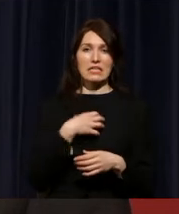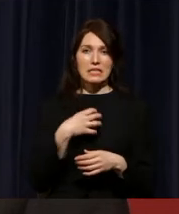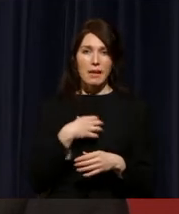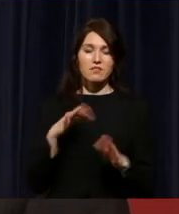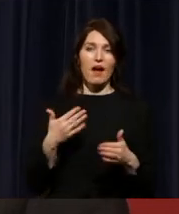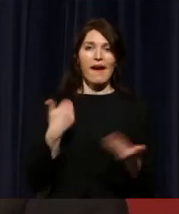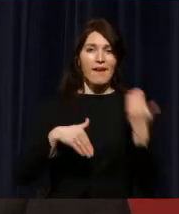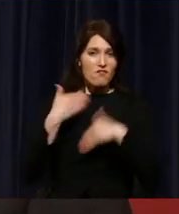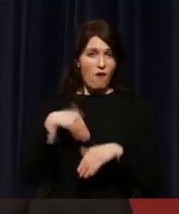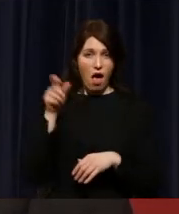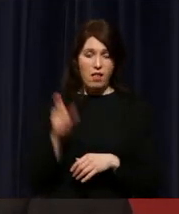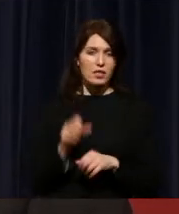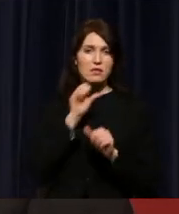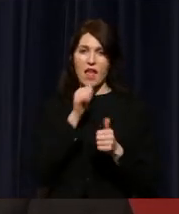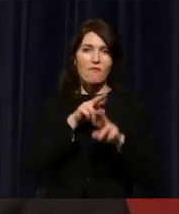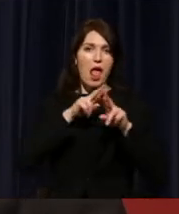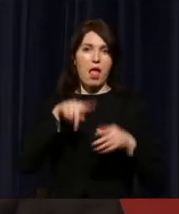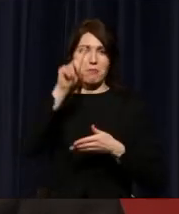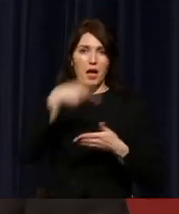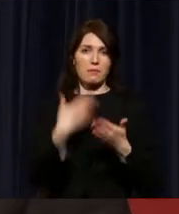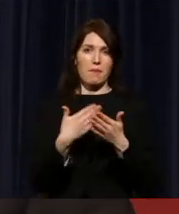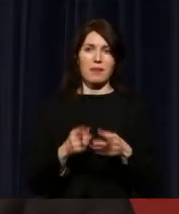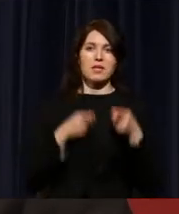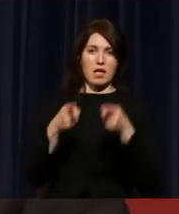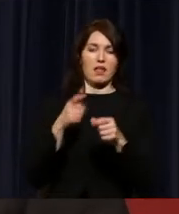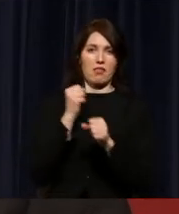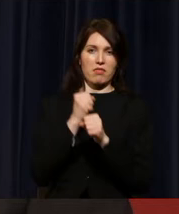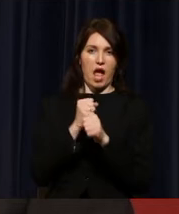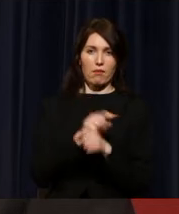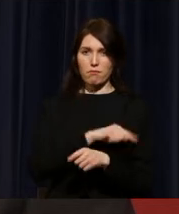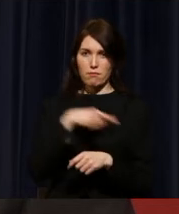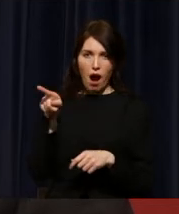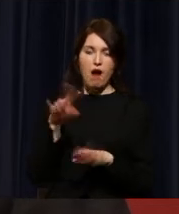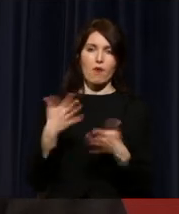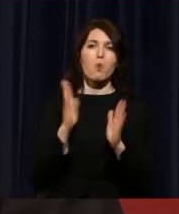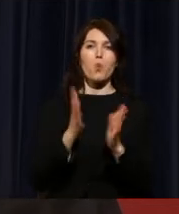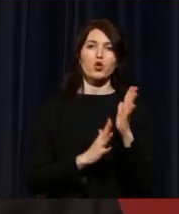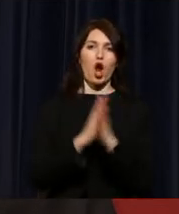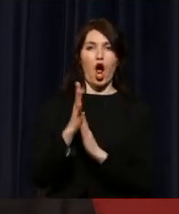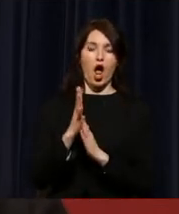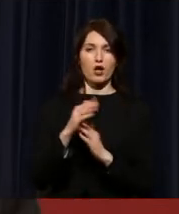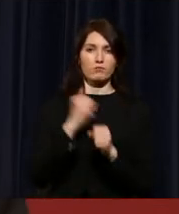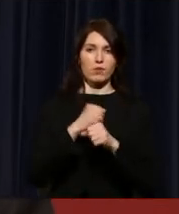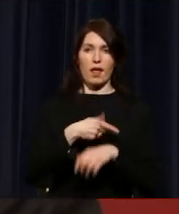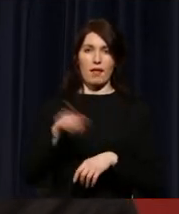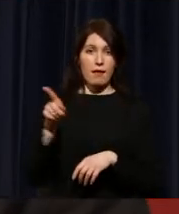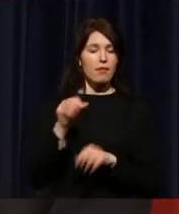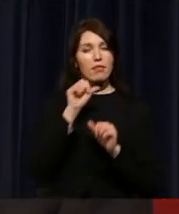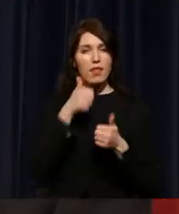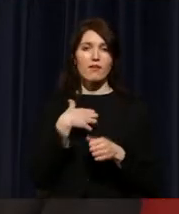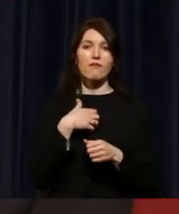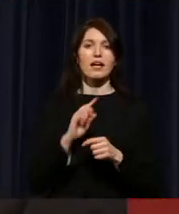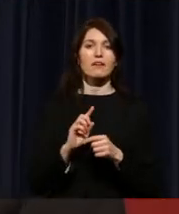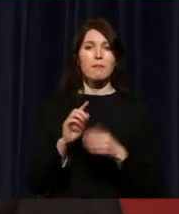no viņa nevar prasīt tieši to pašu, piemēram, stāties darba attiecībās, būt produktīvam, ir jānovērš no sākuma šis